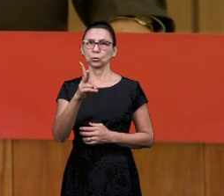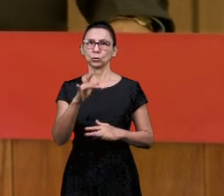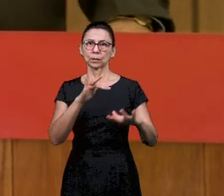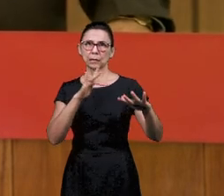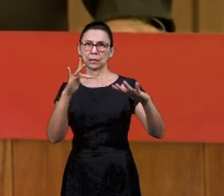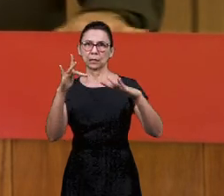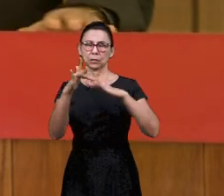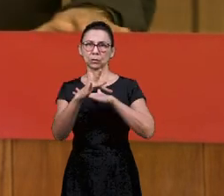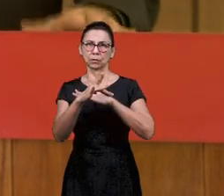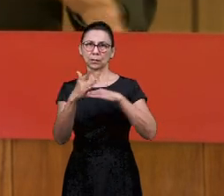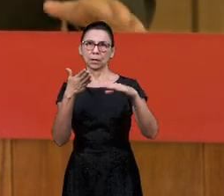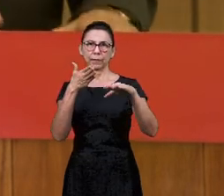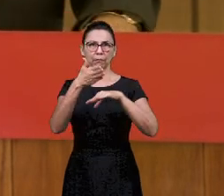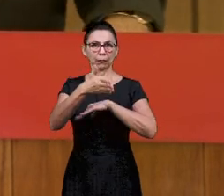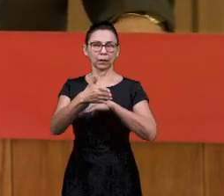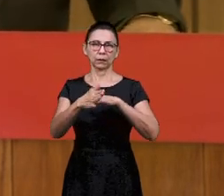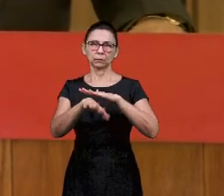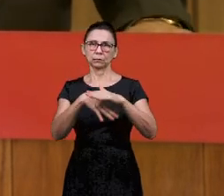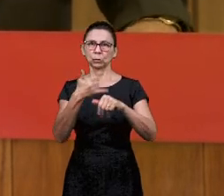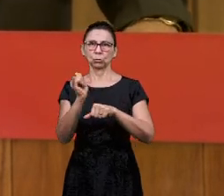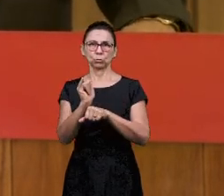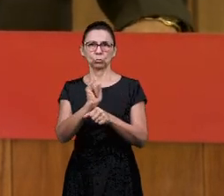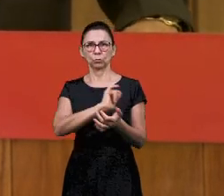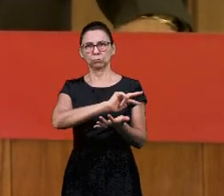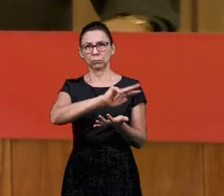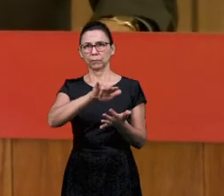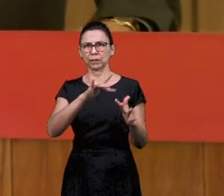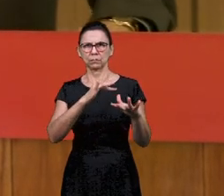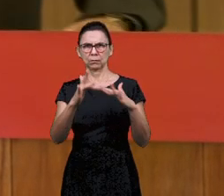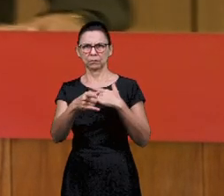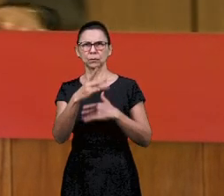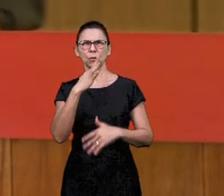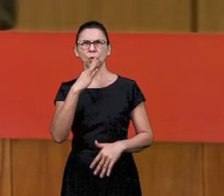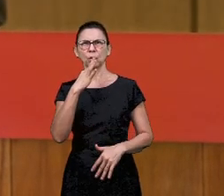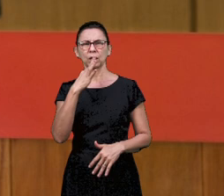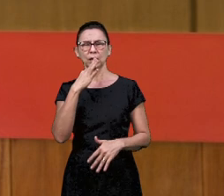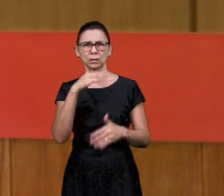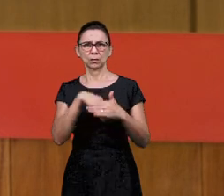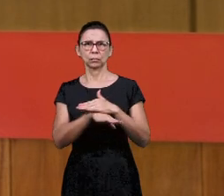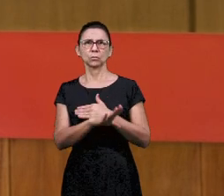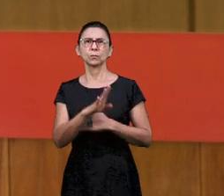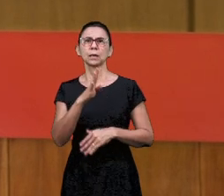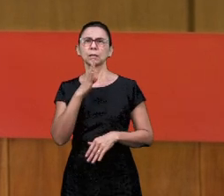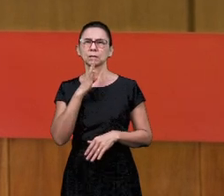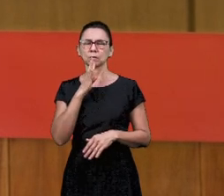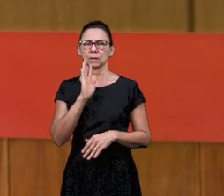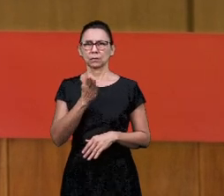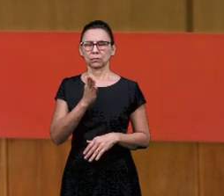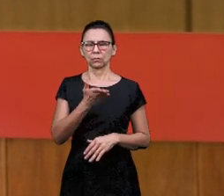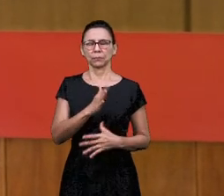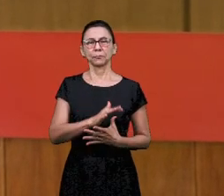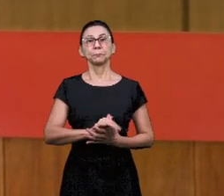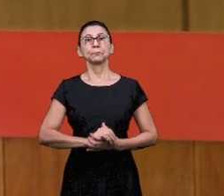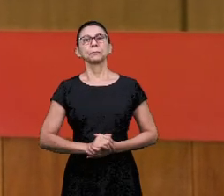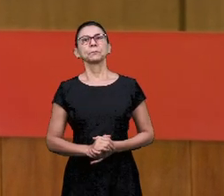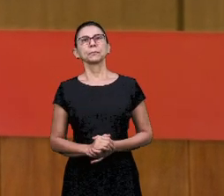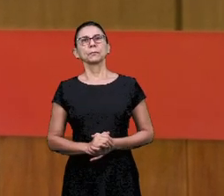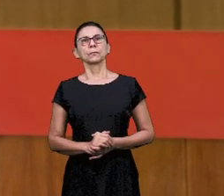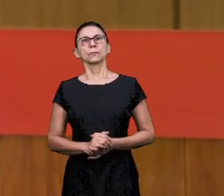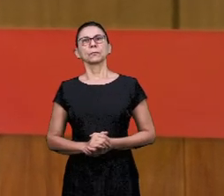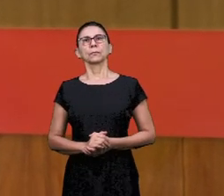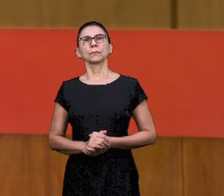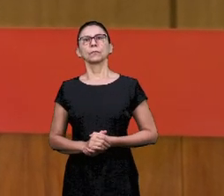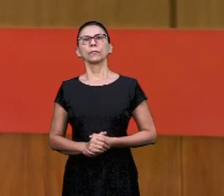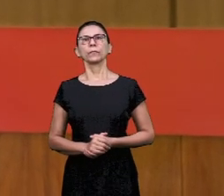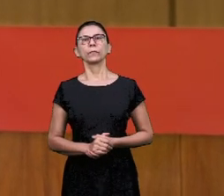sociaux, YouTube et d'autres moyens que vous êtes déjà habitués à faire. Donc,